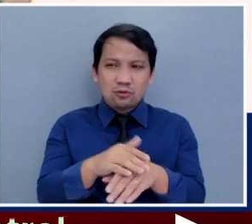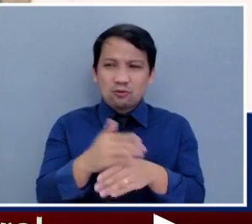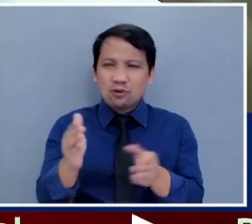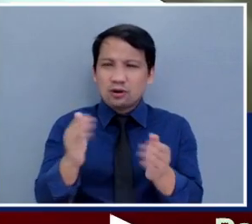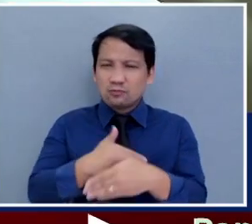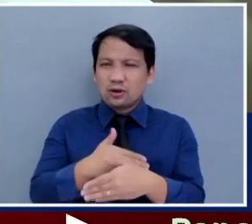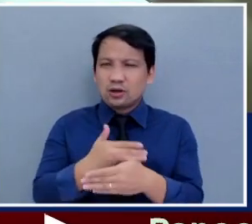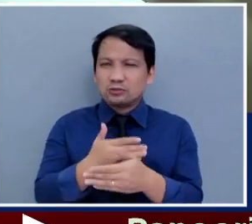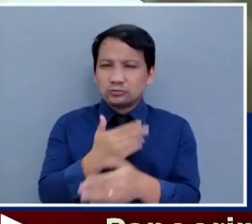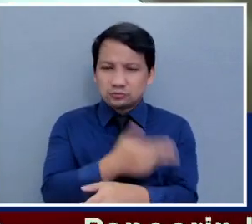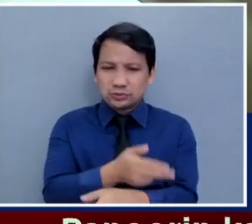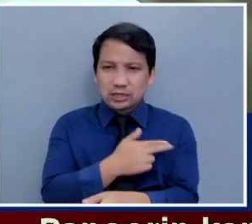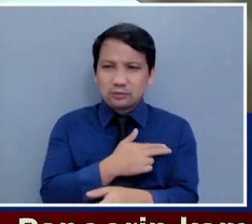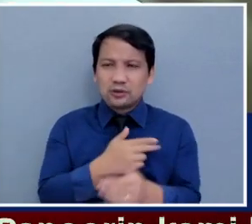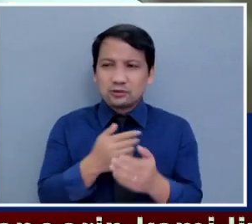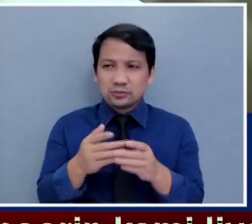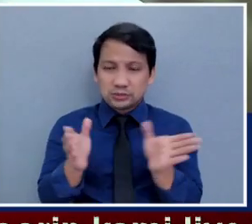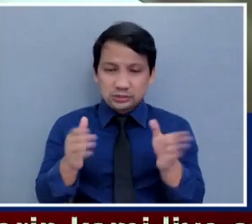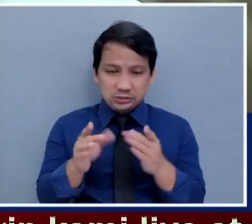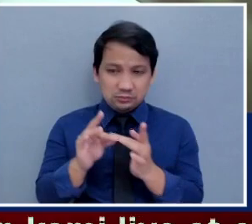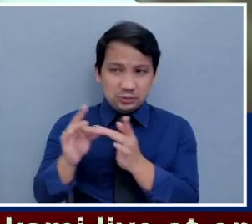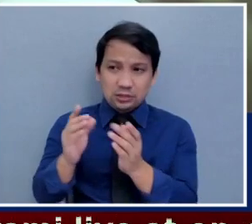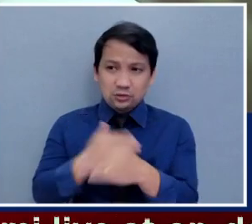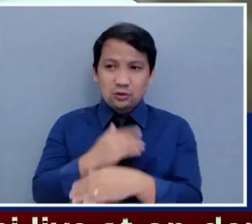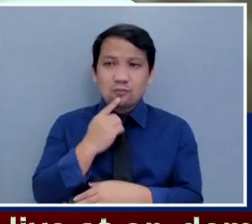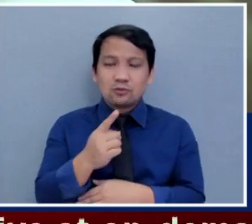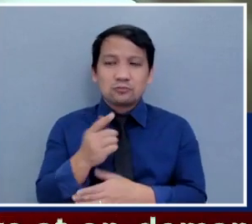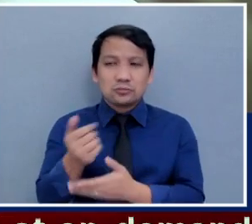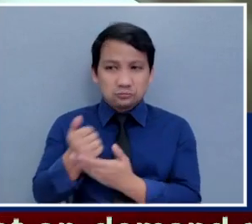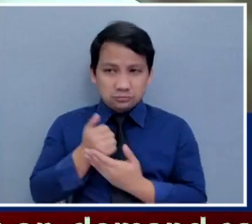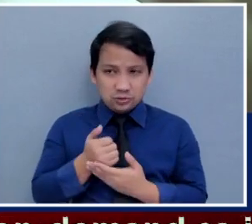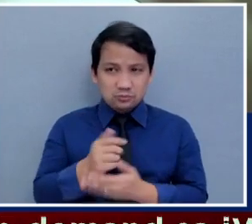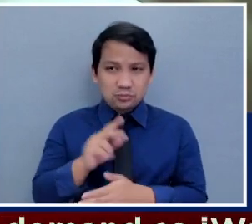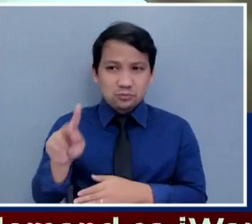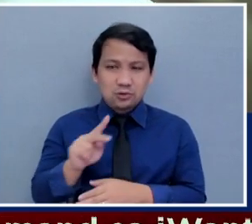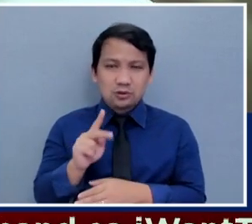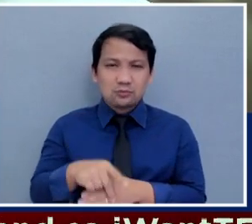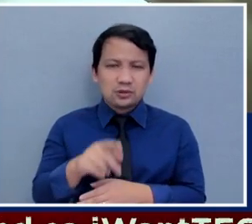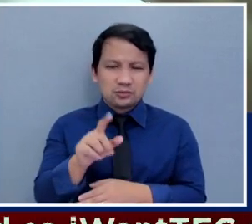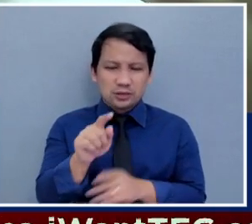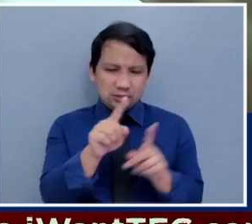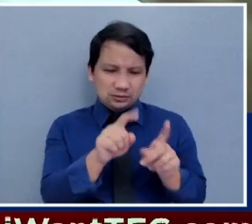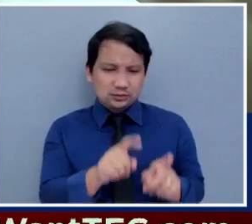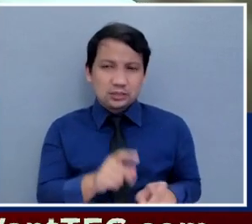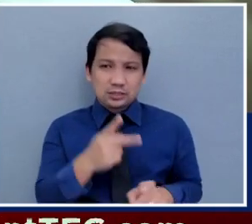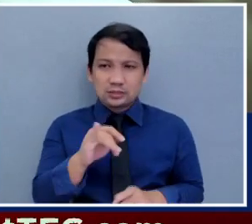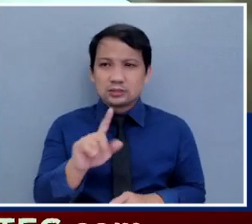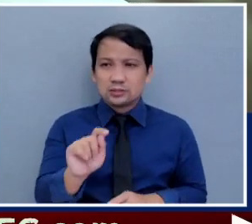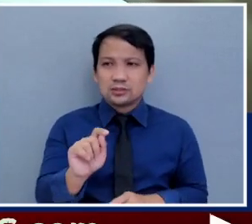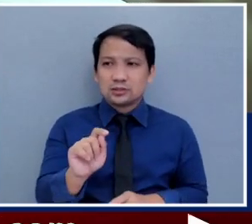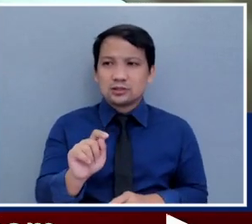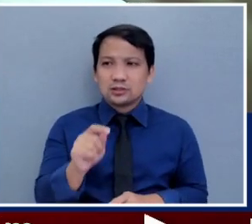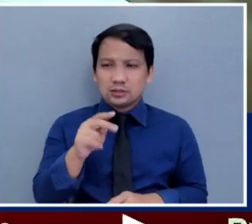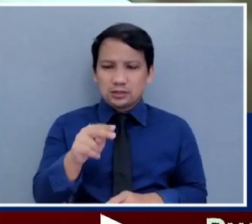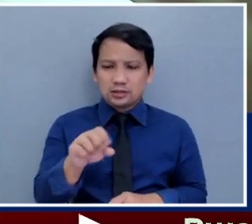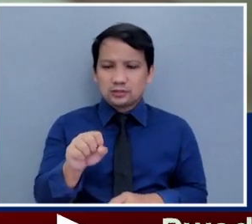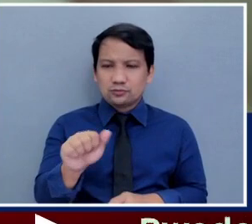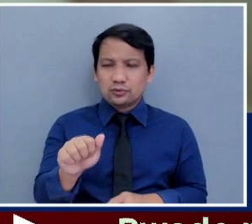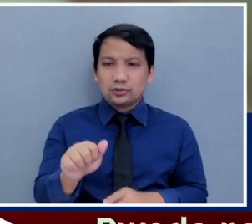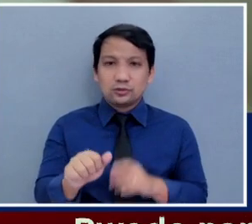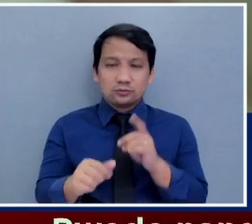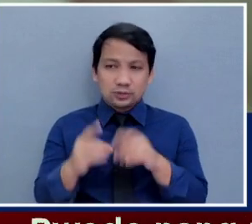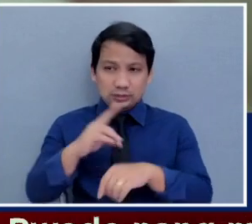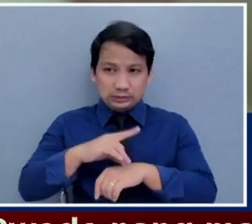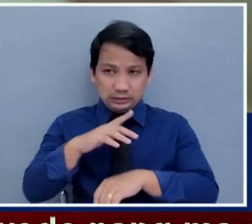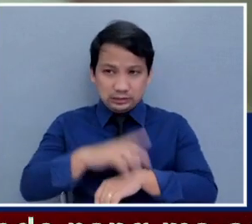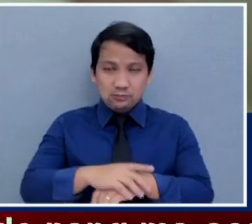ospital. Nanghihingi po sila ng augmentation for the purchase of test kits, the NS1 or Dengue Duo.